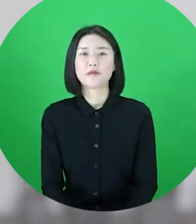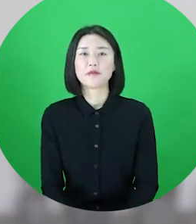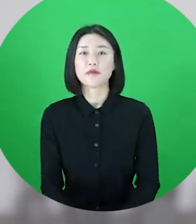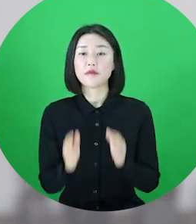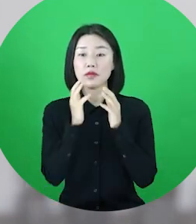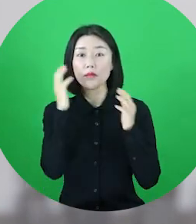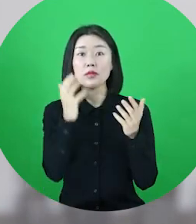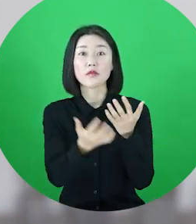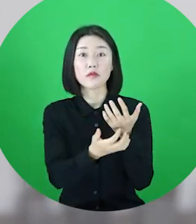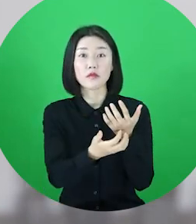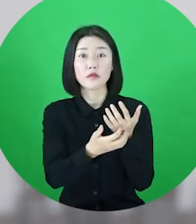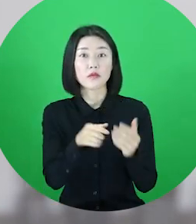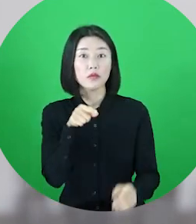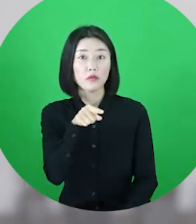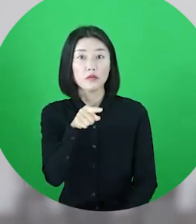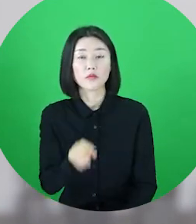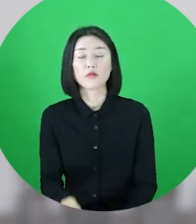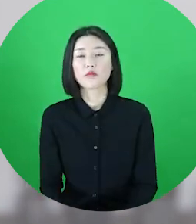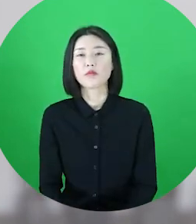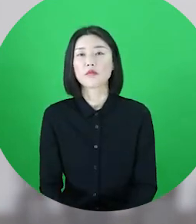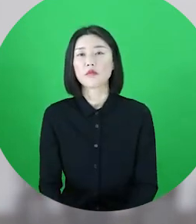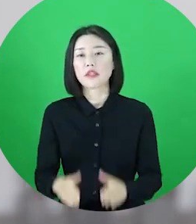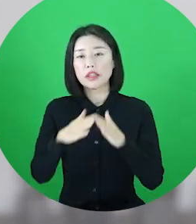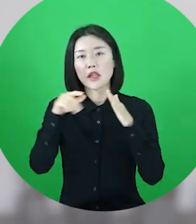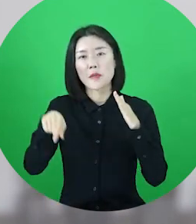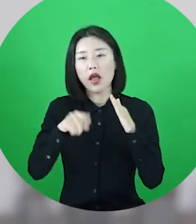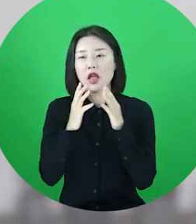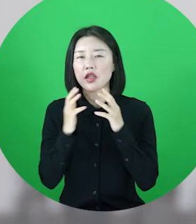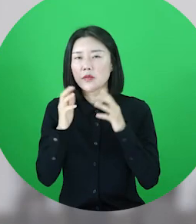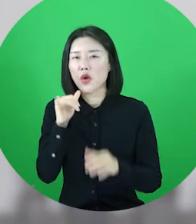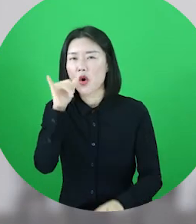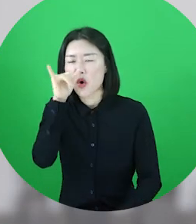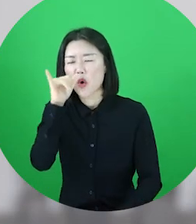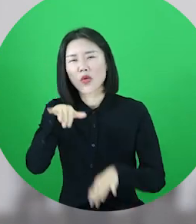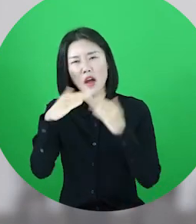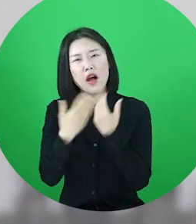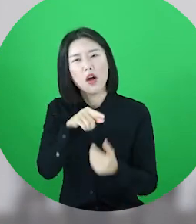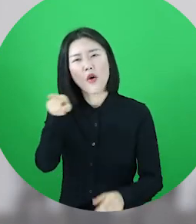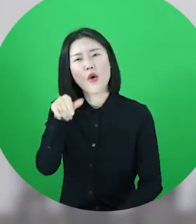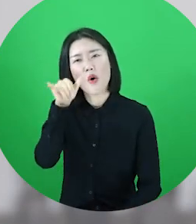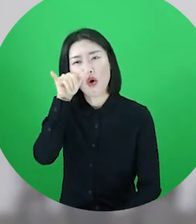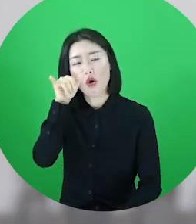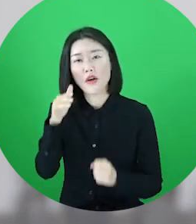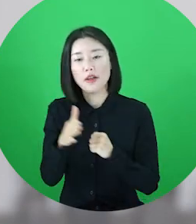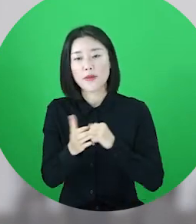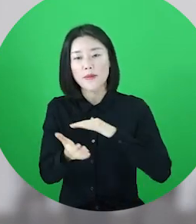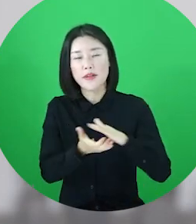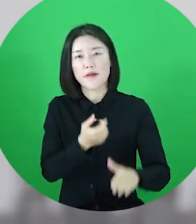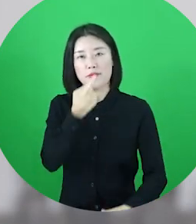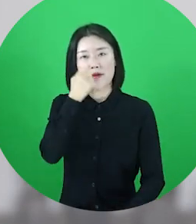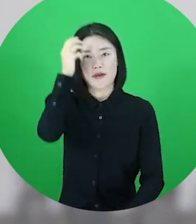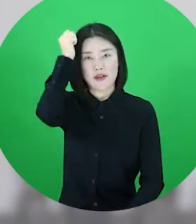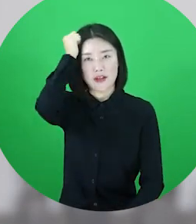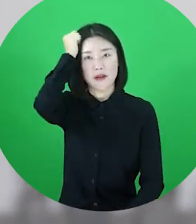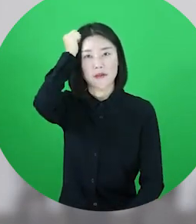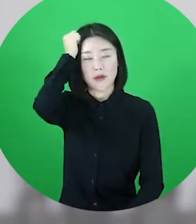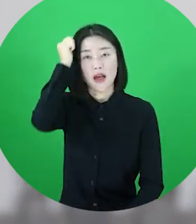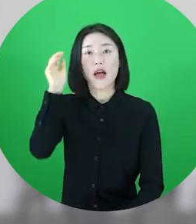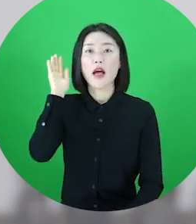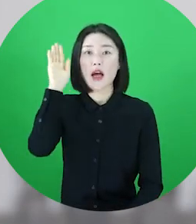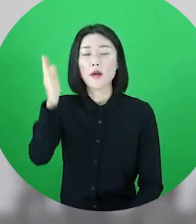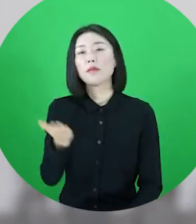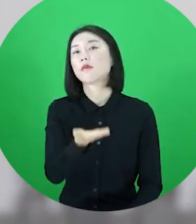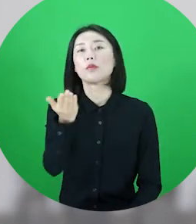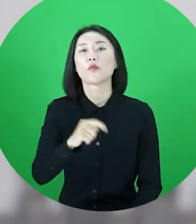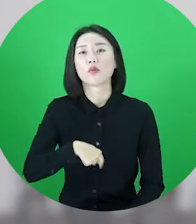김치찌개는 재료를 쉽게 찾을 수 있는 요리이기 때문에 배워두면 언제든 맛있게 만들어 먹을 수